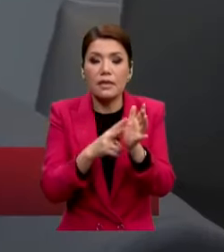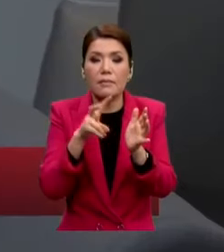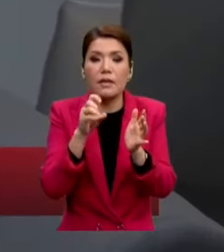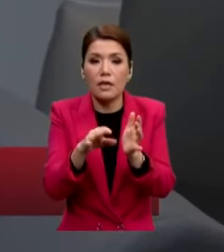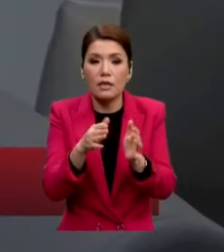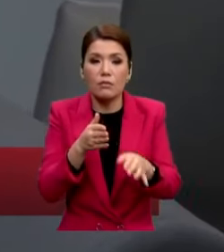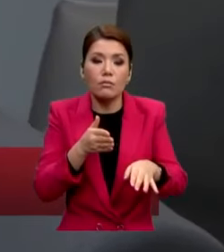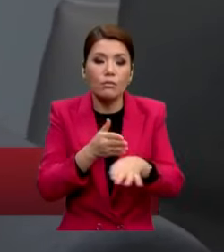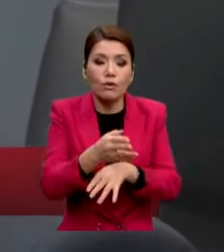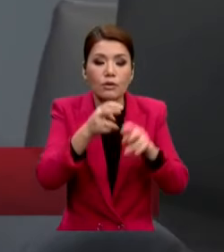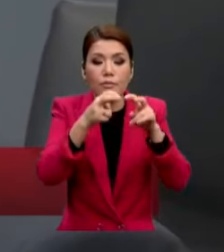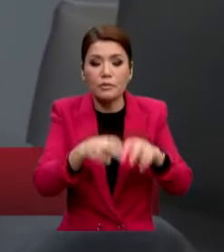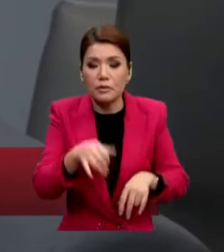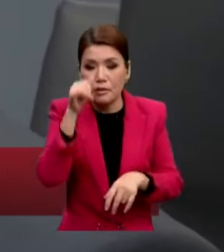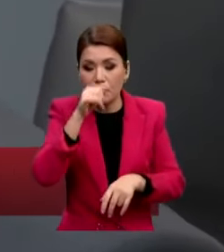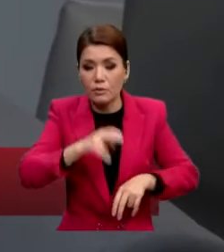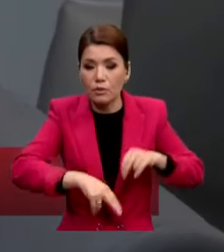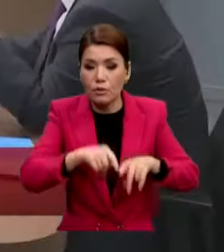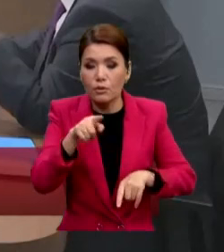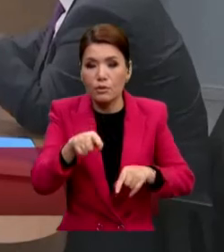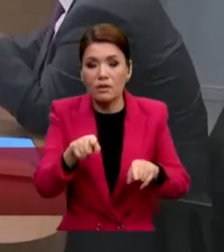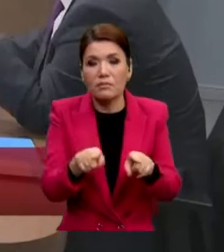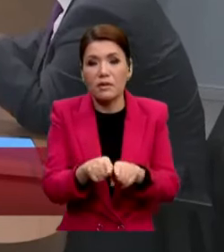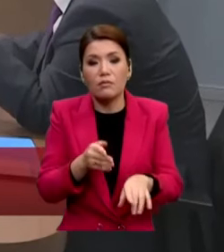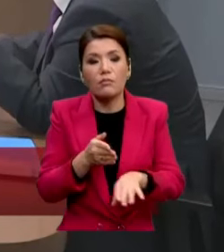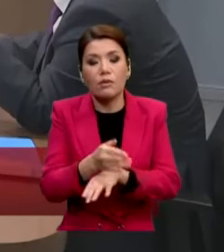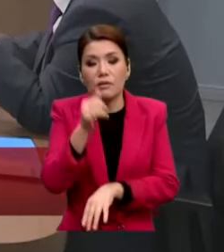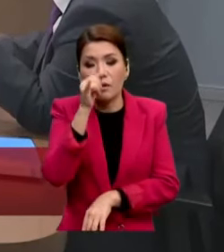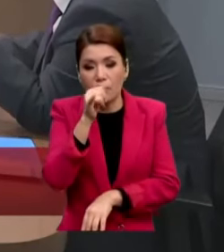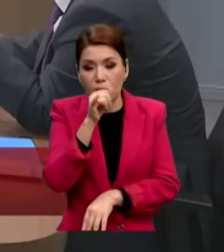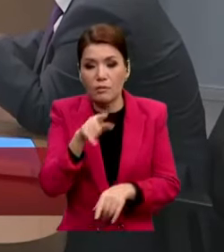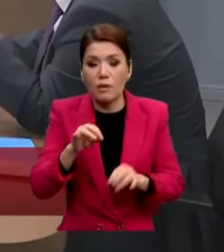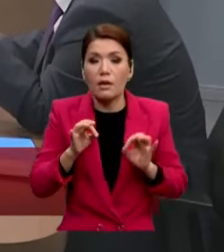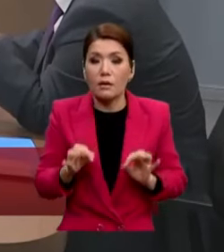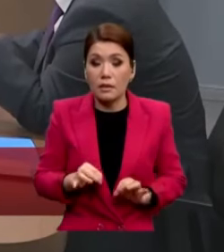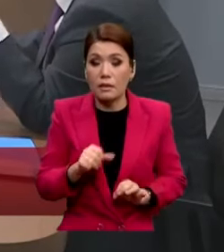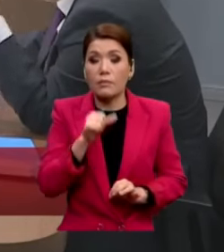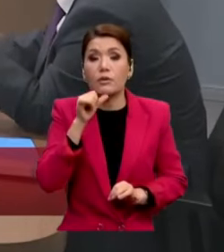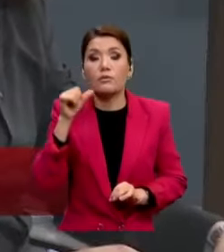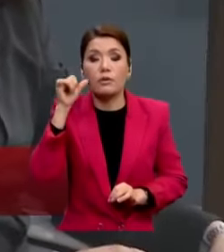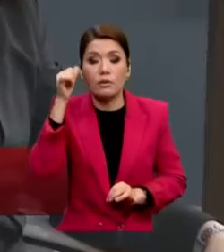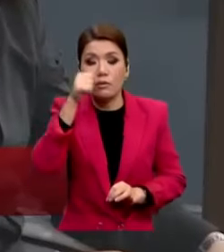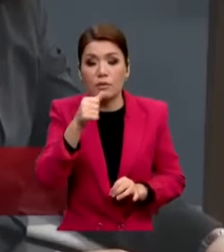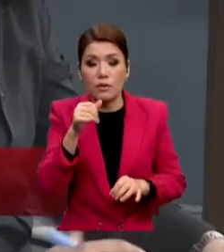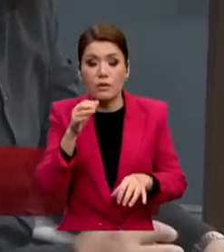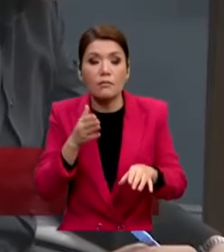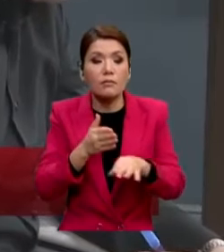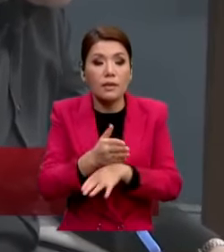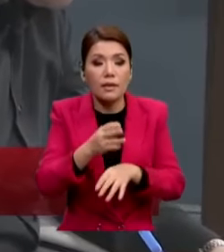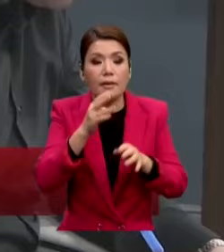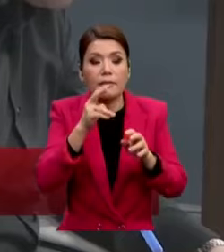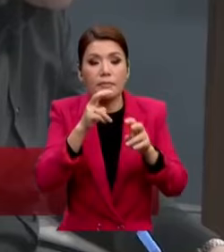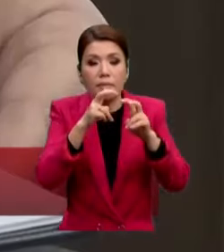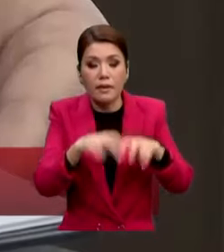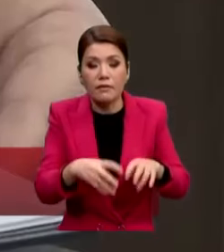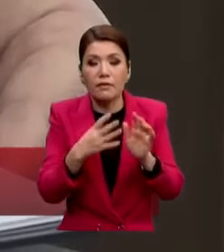функции контроля во время стройки, и руки у них связаны. Зато развязаны у прокуроров. В прошлом году они выявили 90 фактов